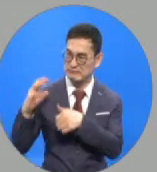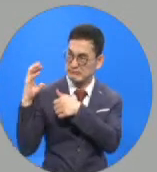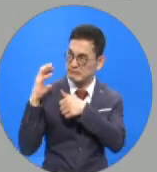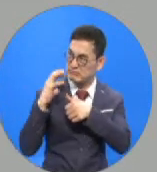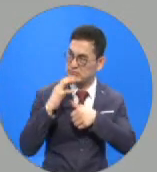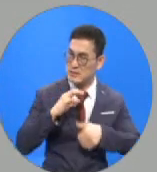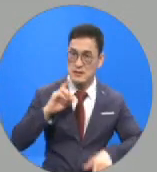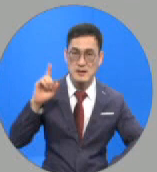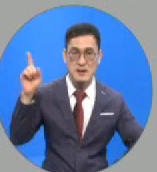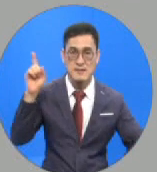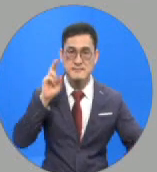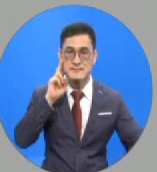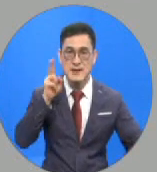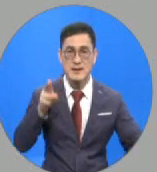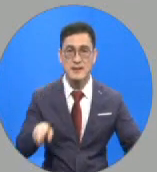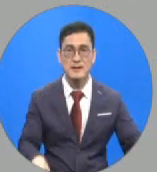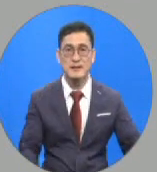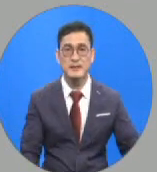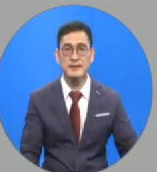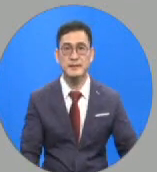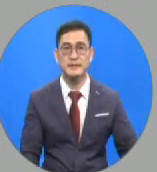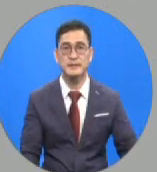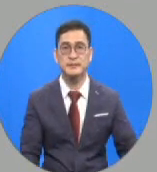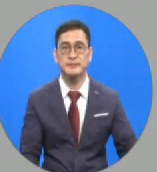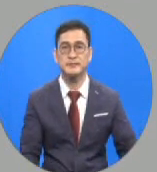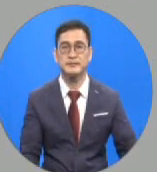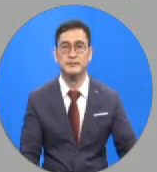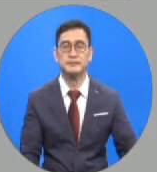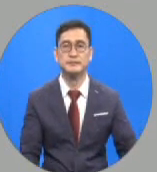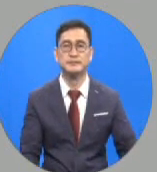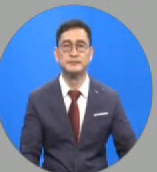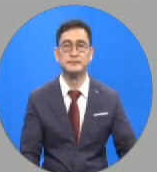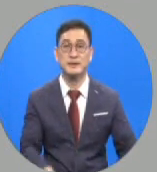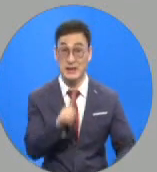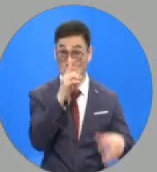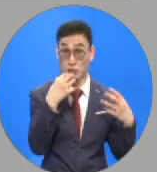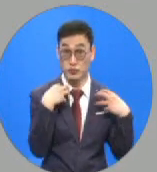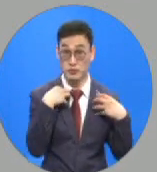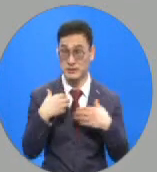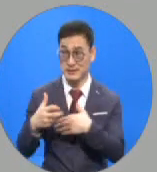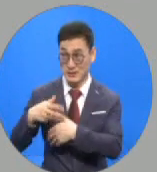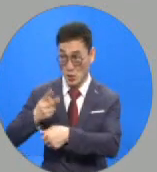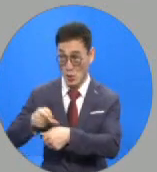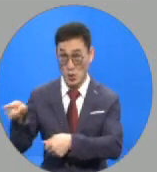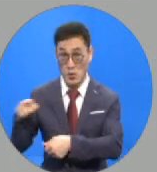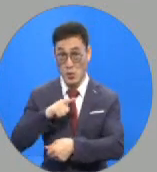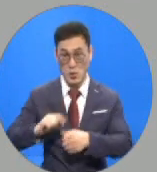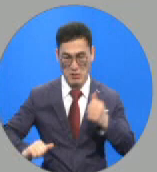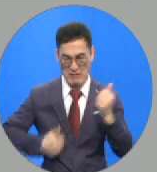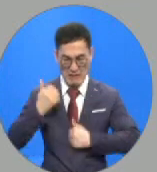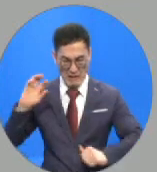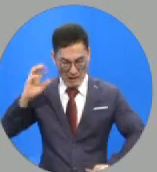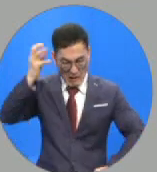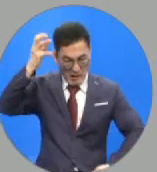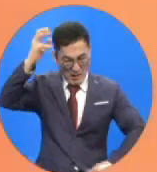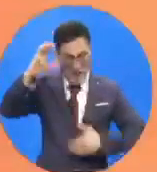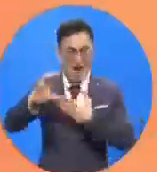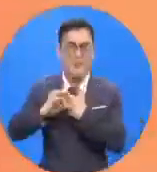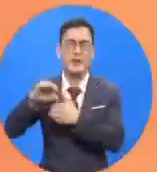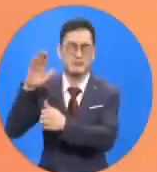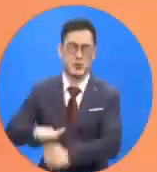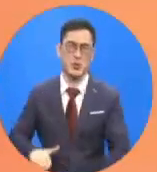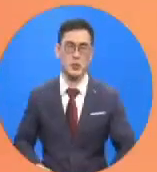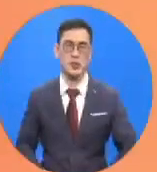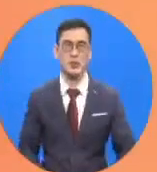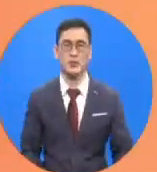그러니까 이제 정부나 또는 의료계 나 이 격앙 되는 쪽이 진다 라고 생각해요 이것이 어느 방향으로